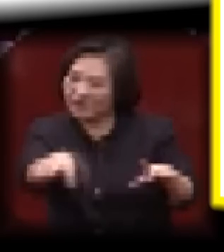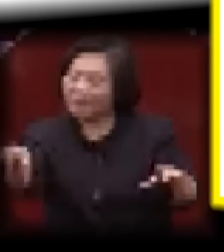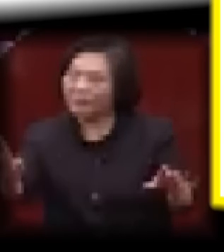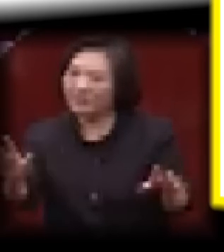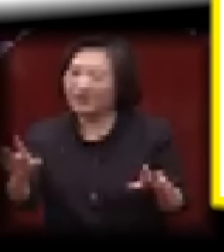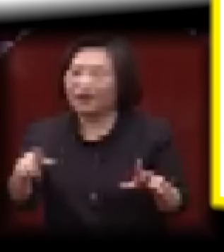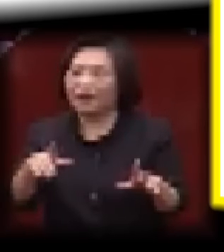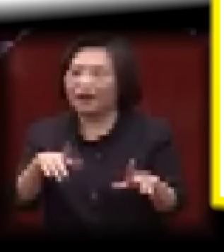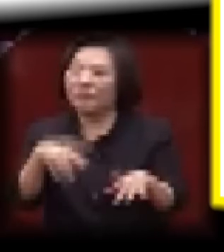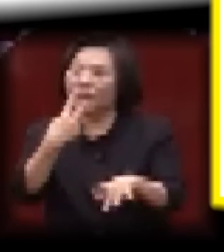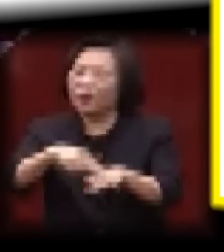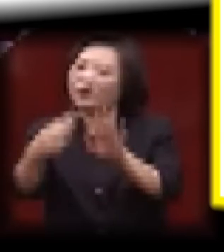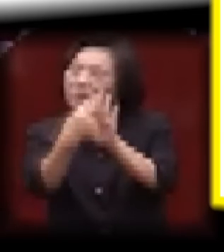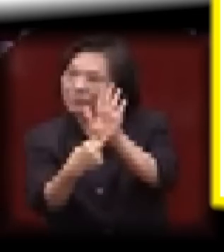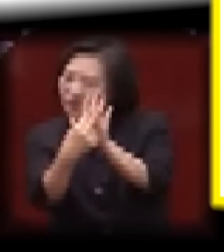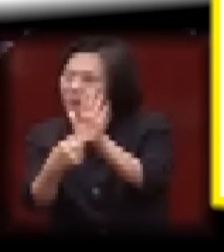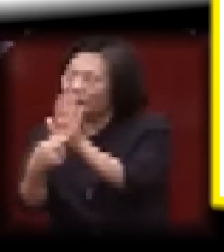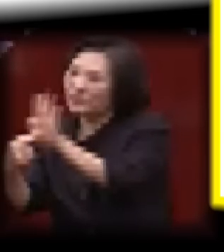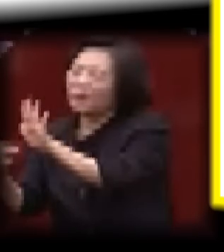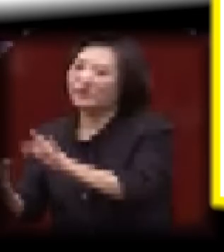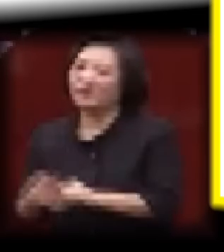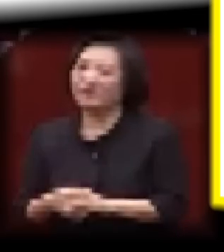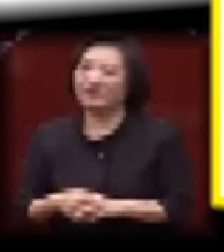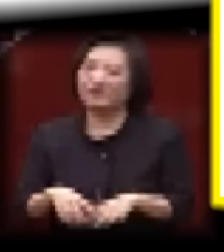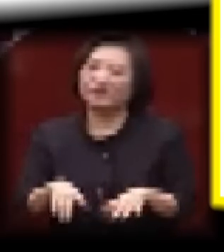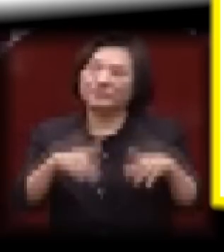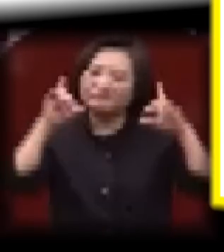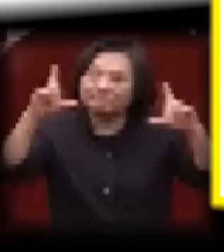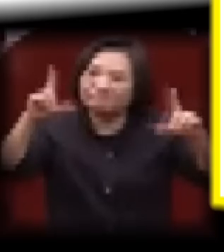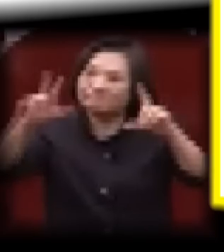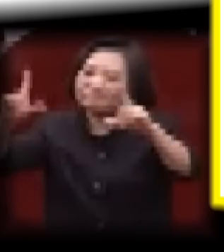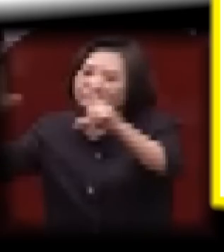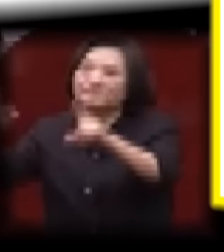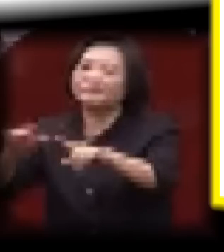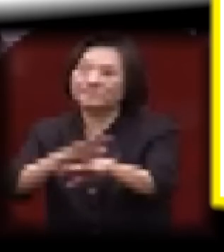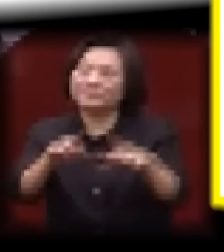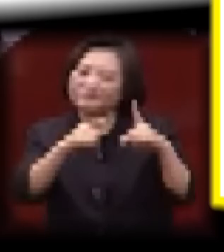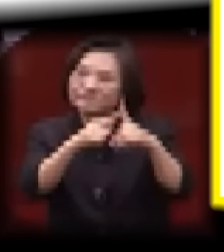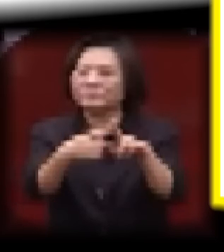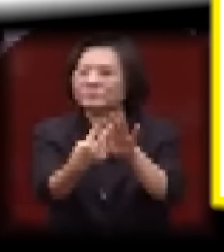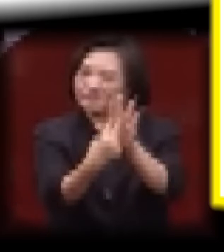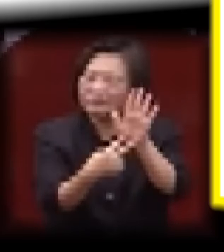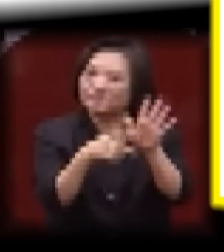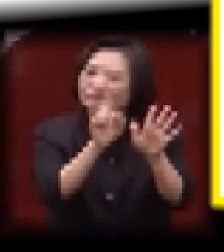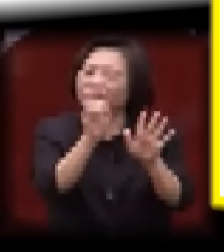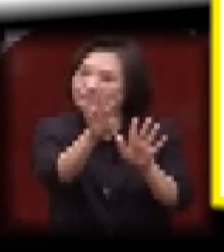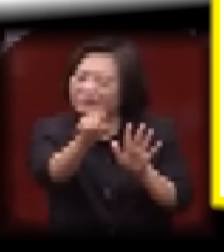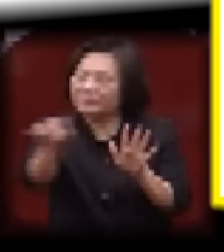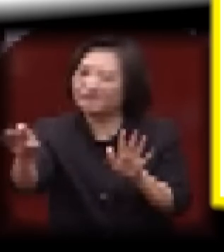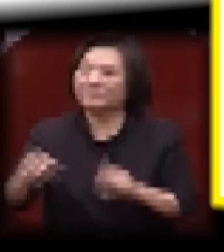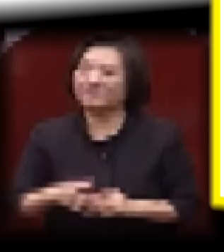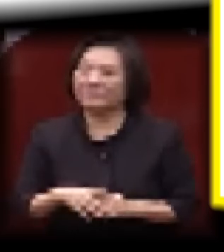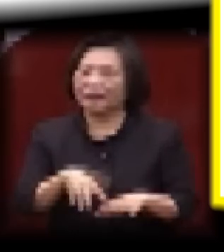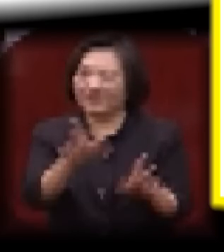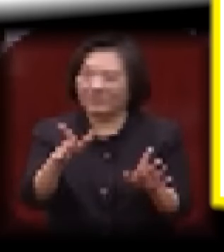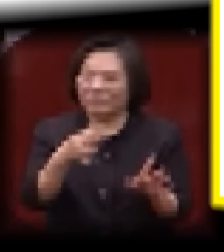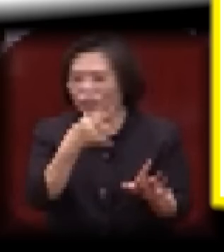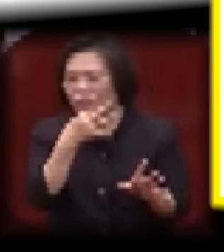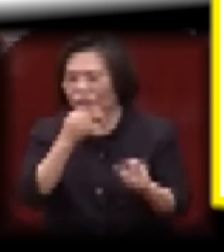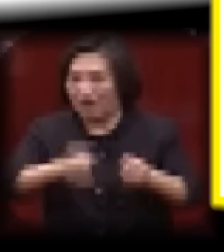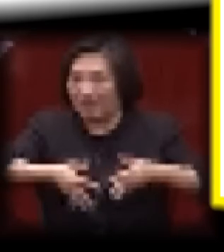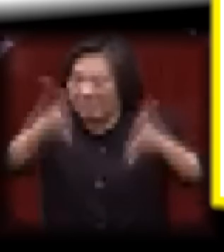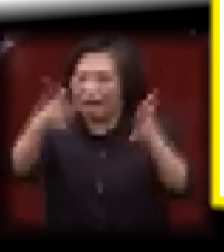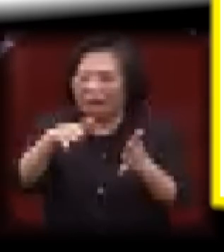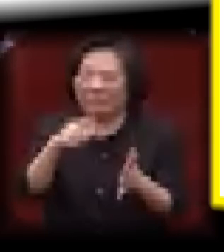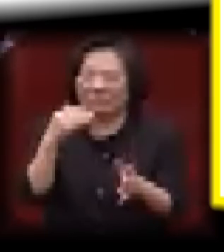绕重建的说明会，去地方说明。那、啊、我们会把这个一些围绕重建的问答集结成册，